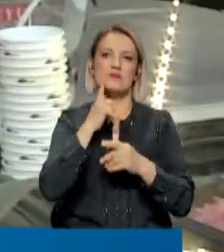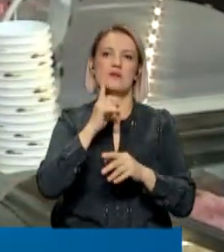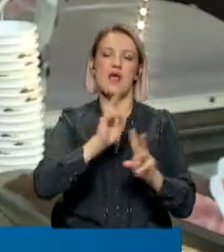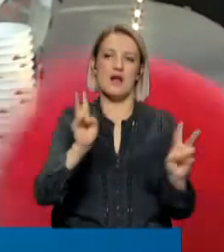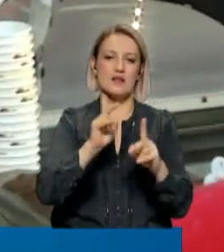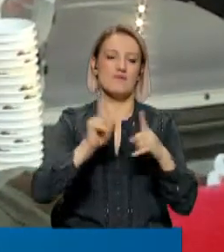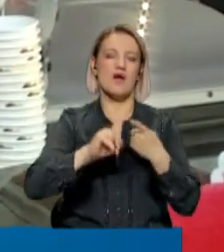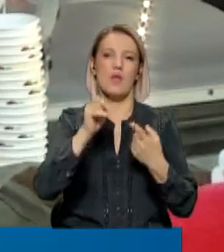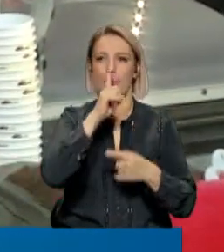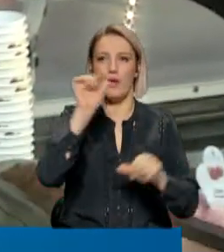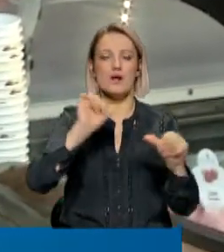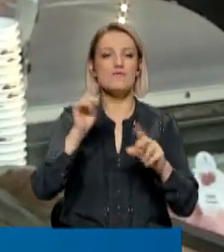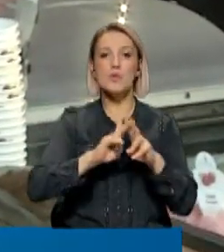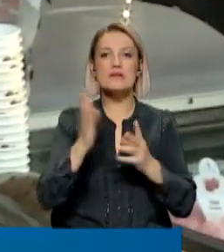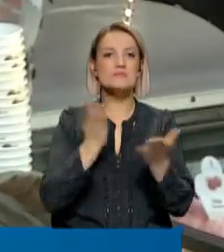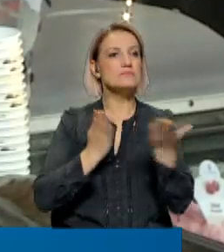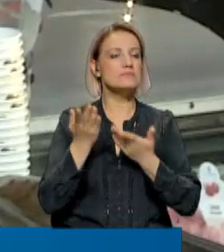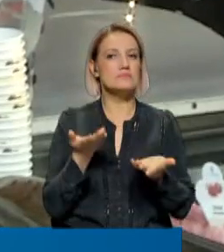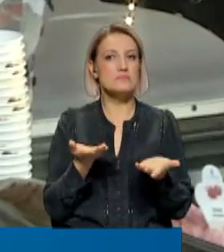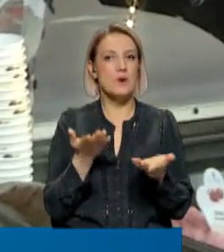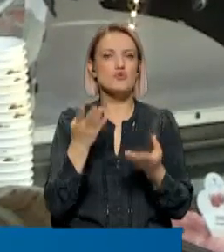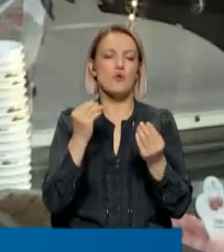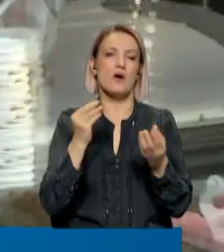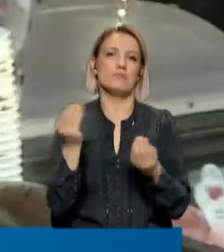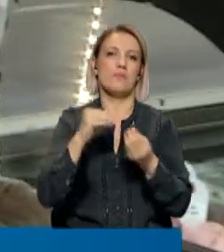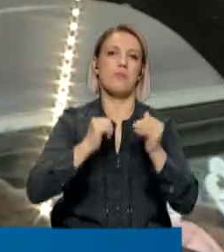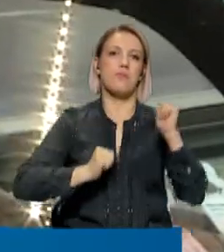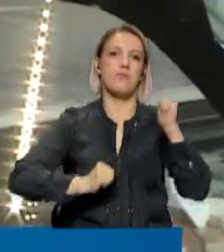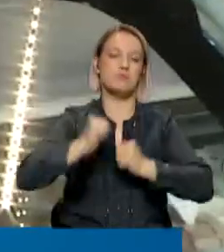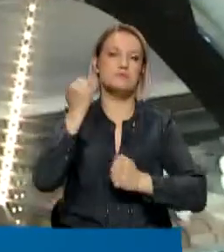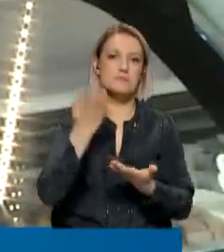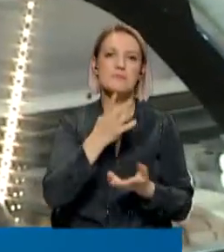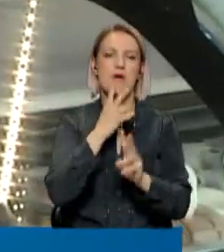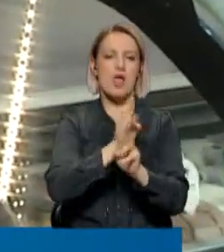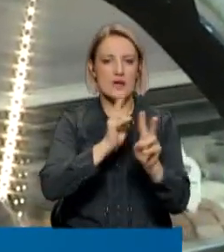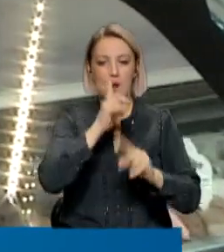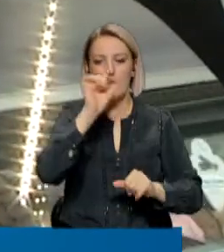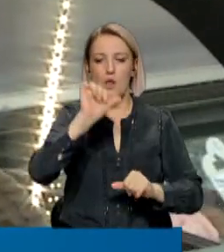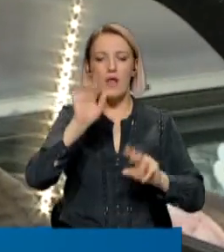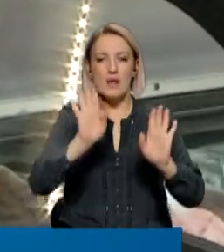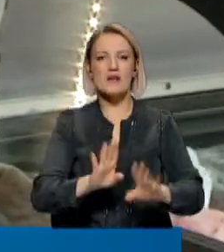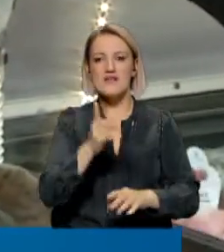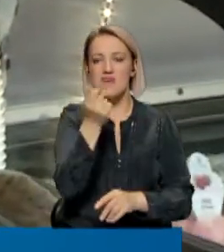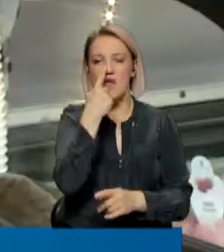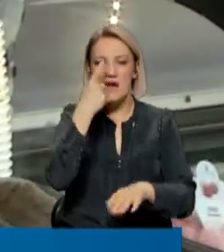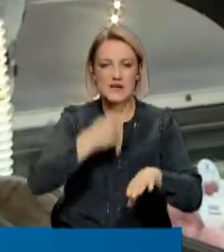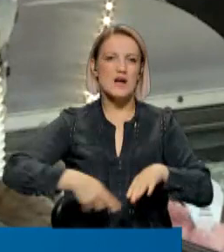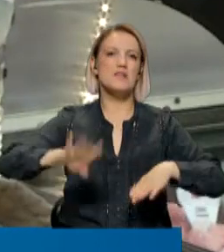genelde. Faturalar nasıl geliyor? Faturalar çok kabarık geliyor. Elektrik, doğalgaz fiyatları inanılmaz derecede